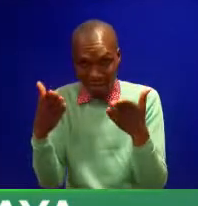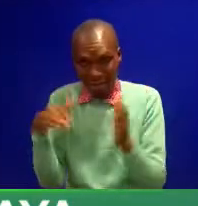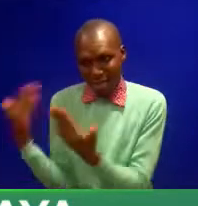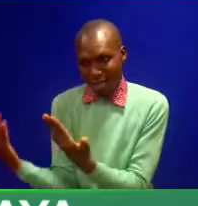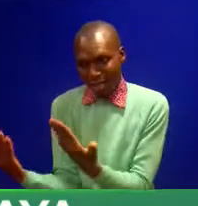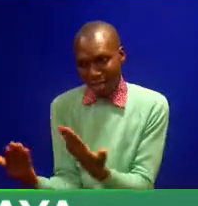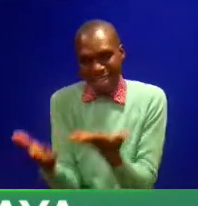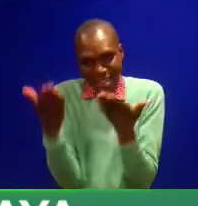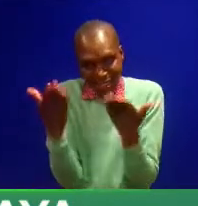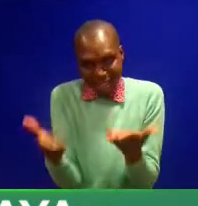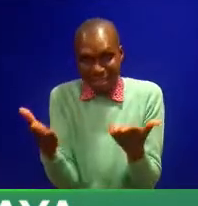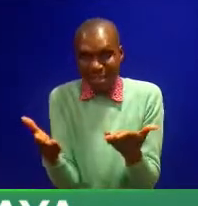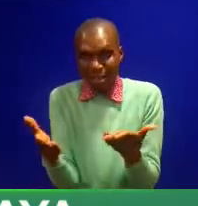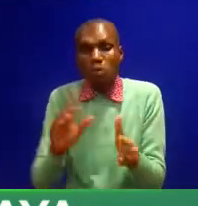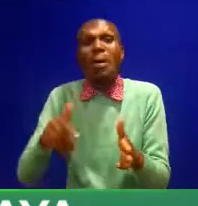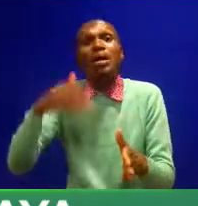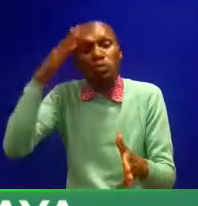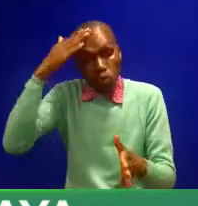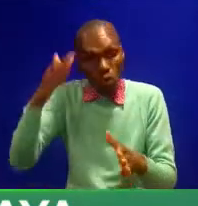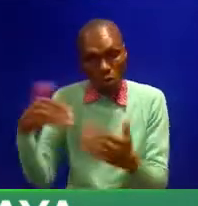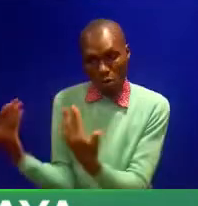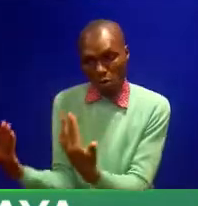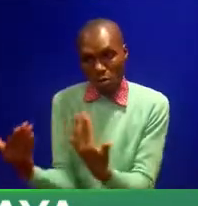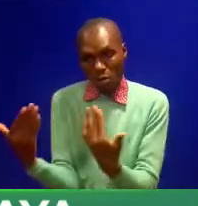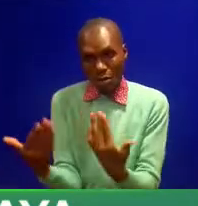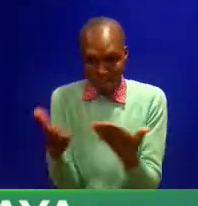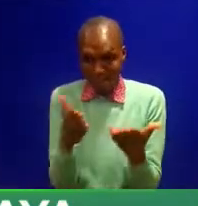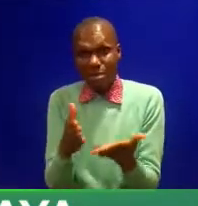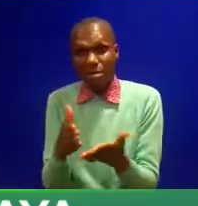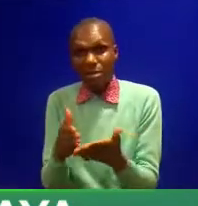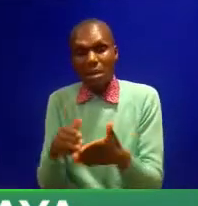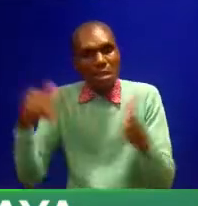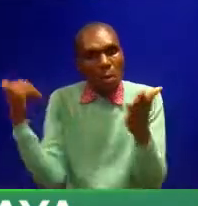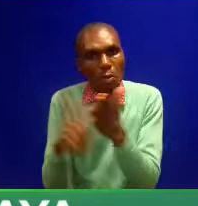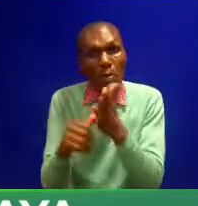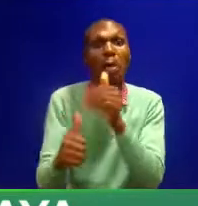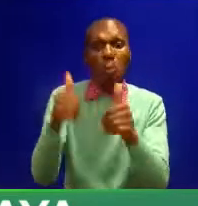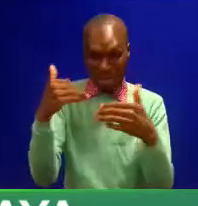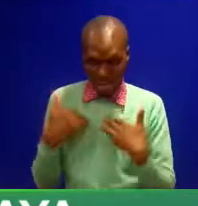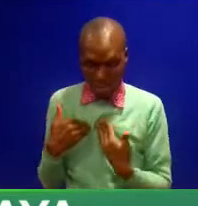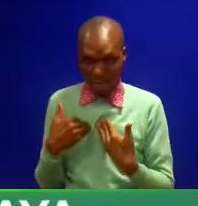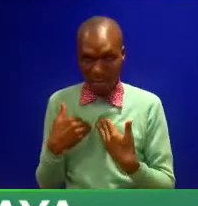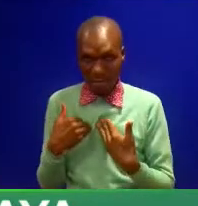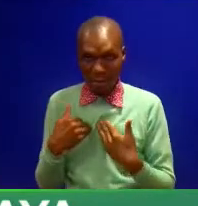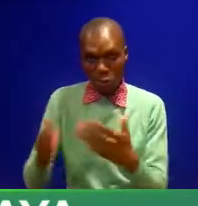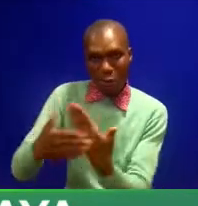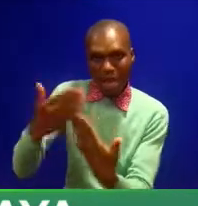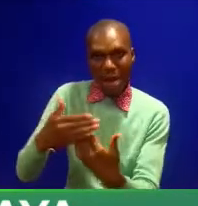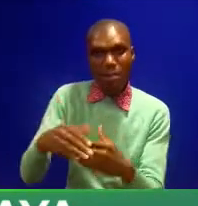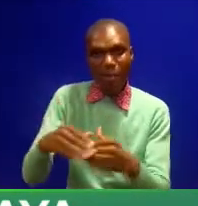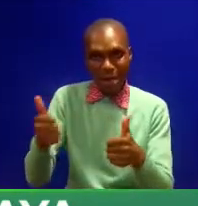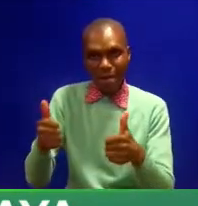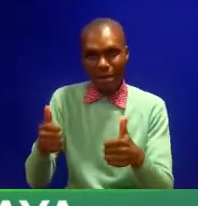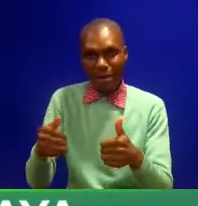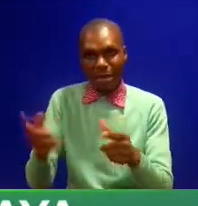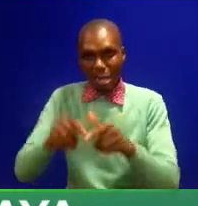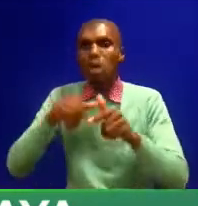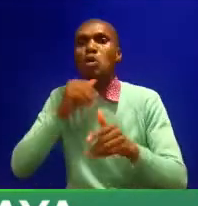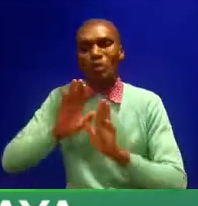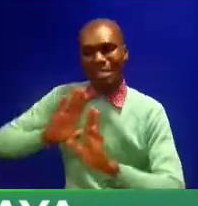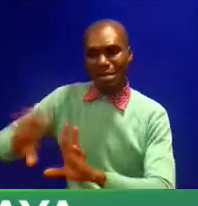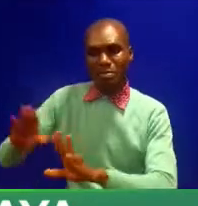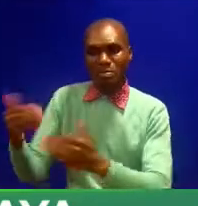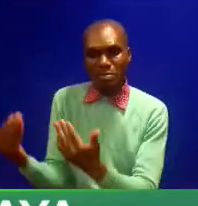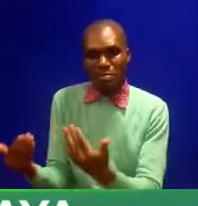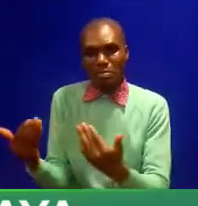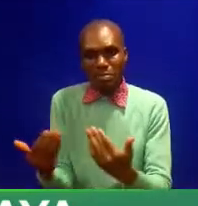mwana omayo mwana ndo ni gare igare iga mechano ya ni gare iga kwa mokonya mapema to utukutika bana